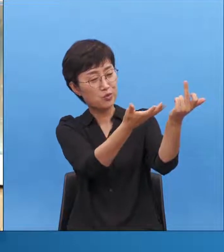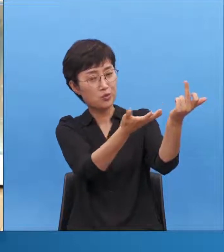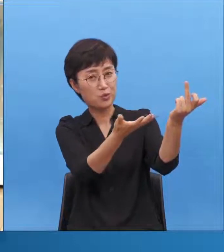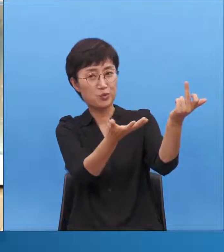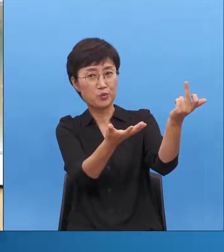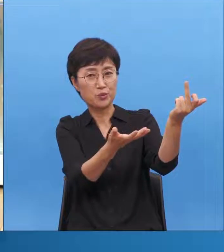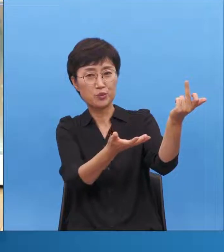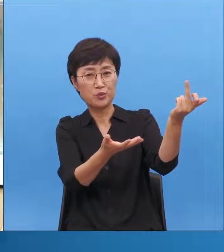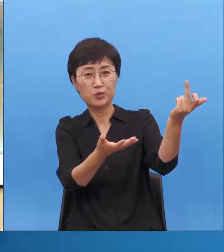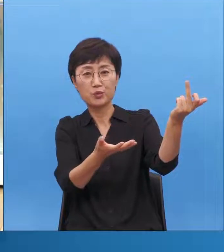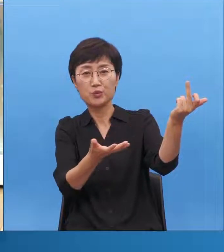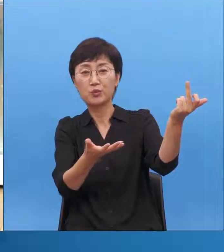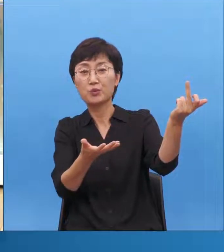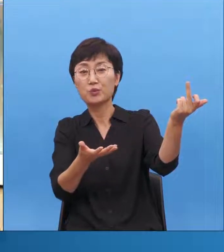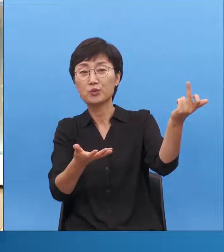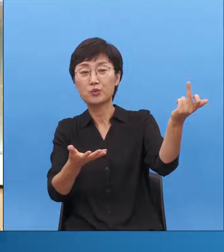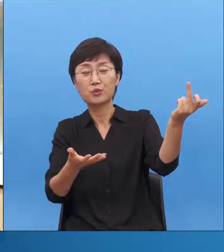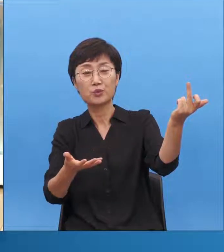잔잔한